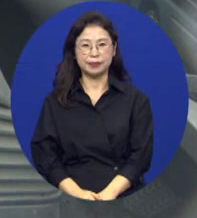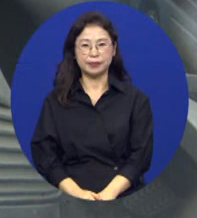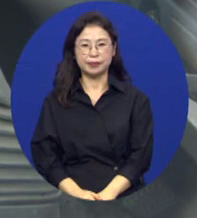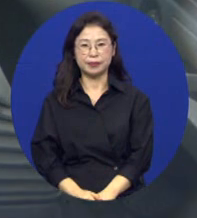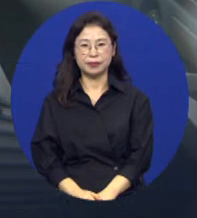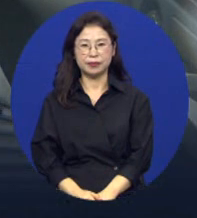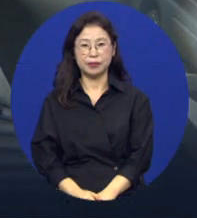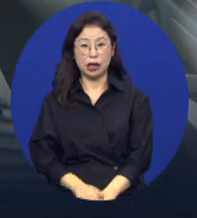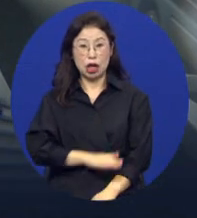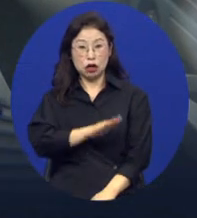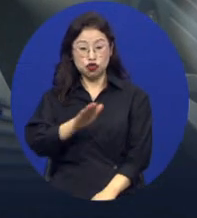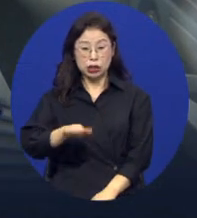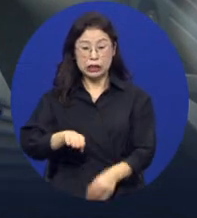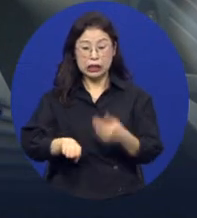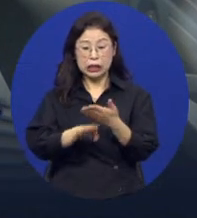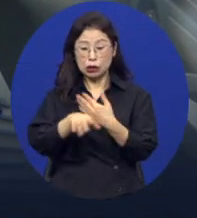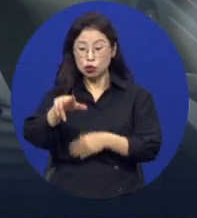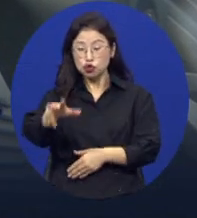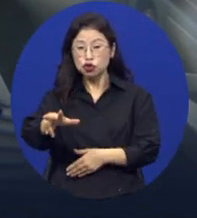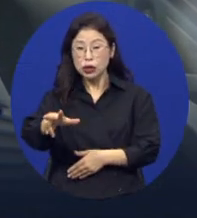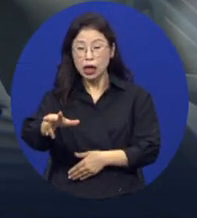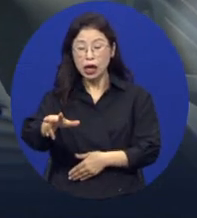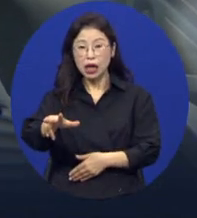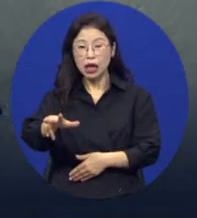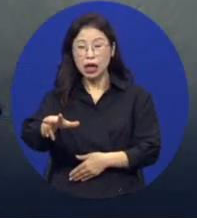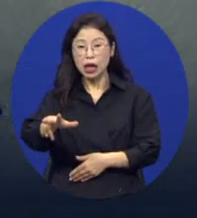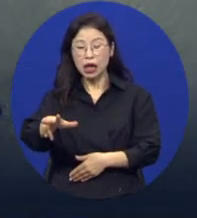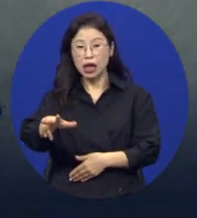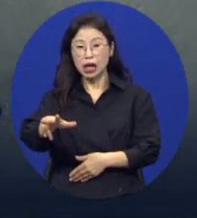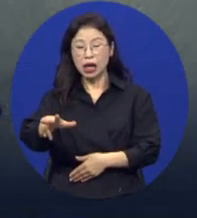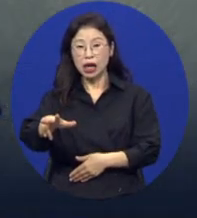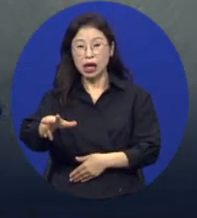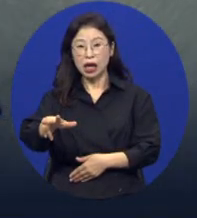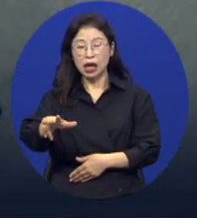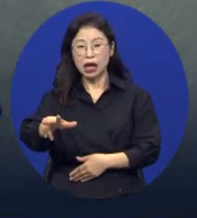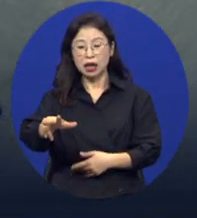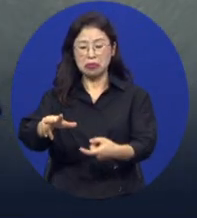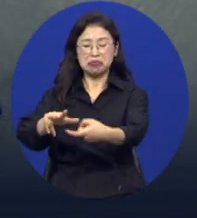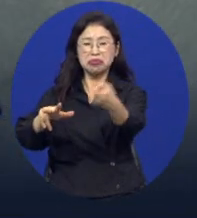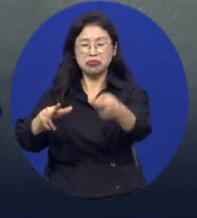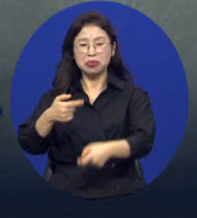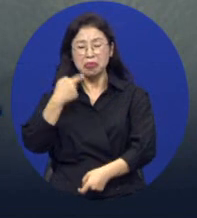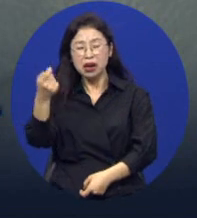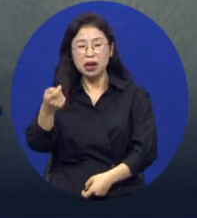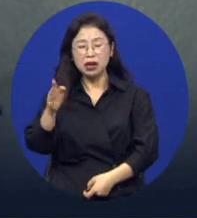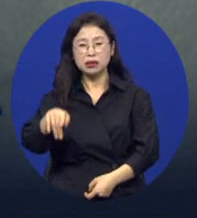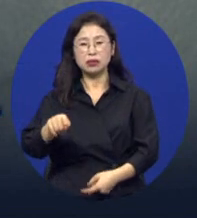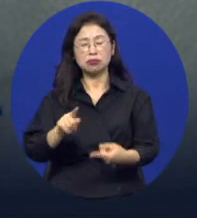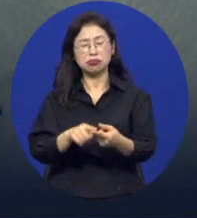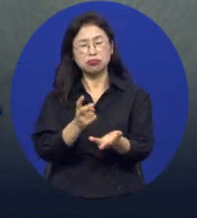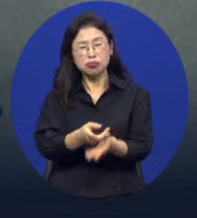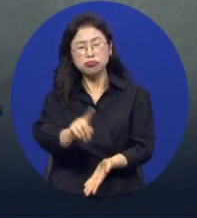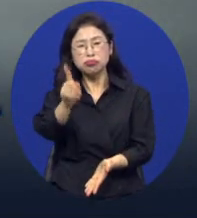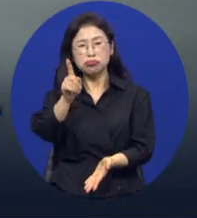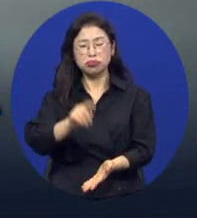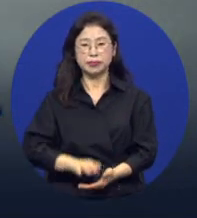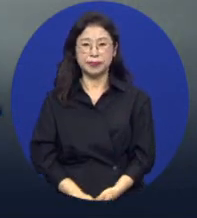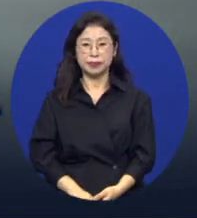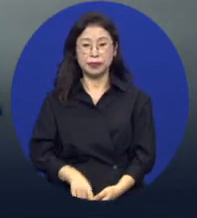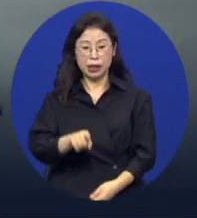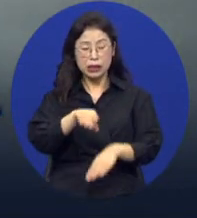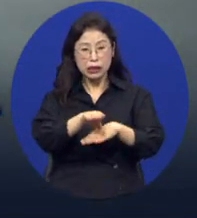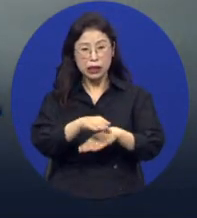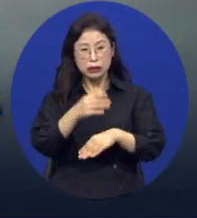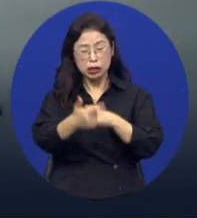우리는 조그만 다른 공간에다가 주차만 해도 행정조치를 받는데 이거 이런 법이 어디 있습니까이